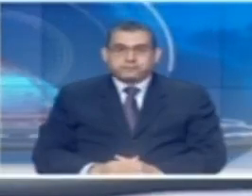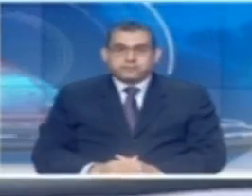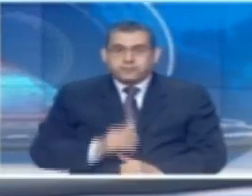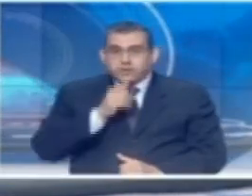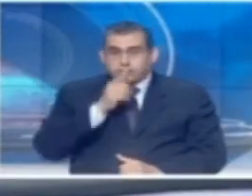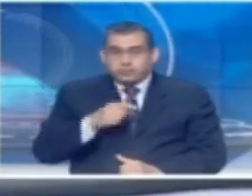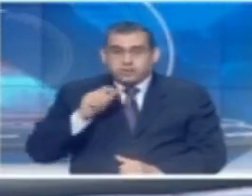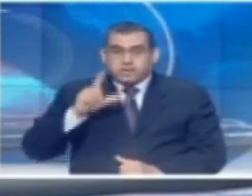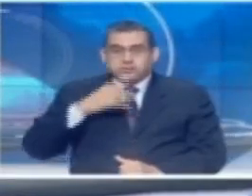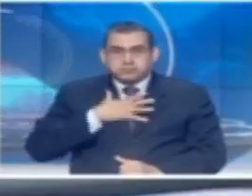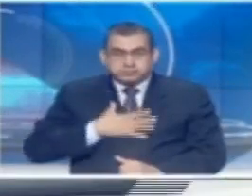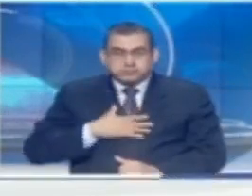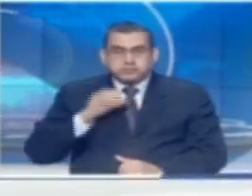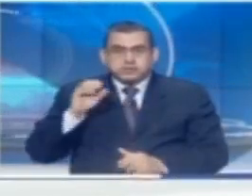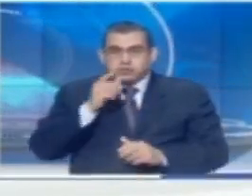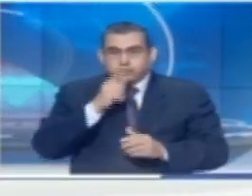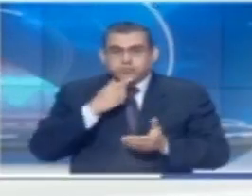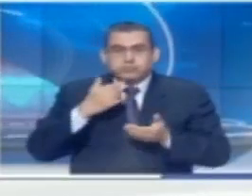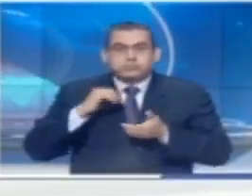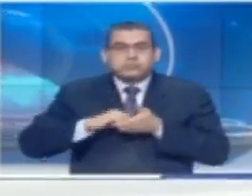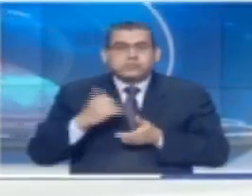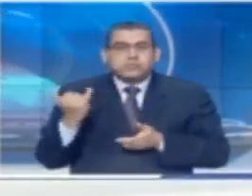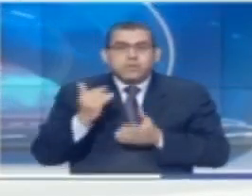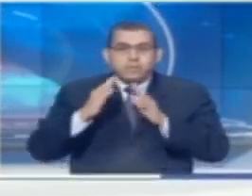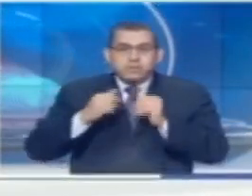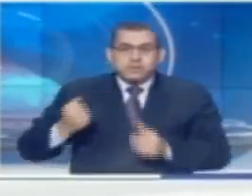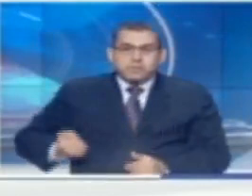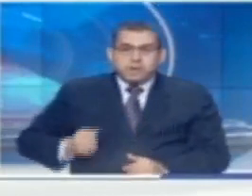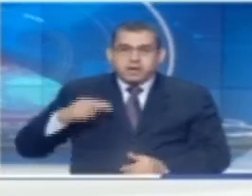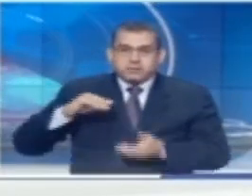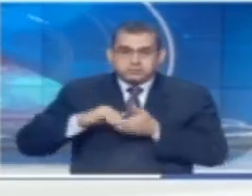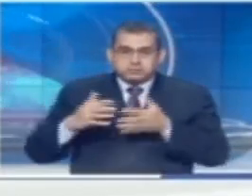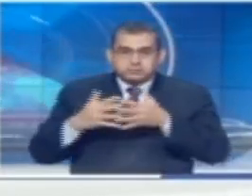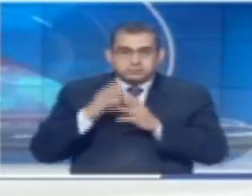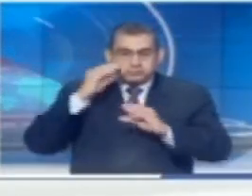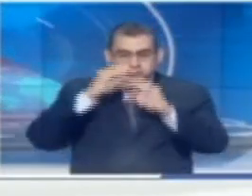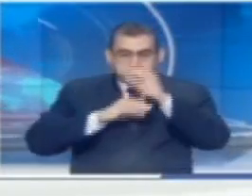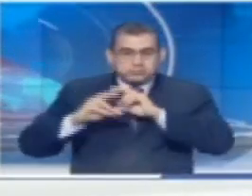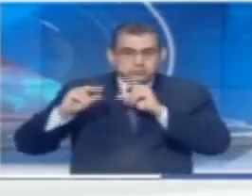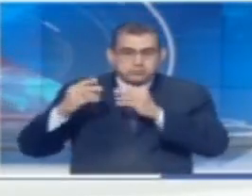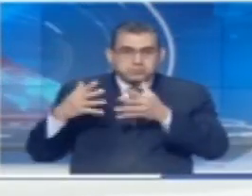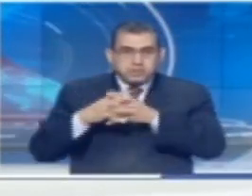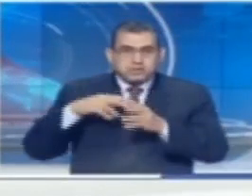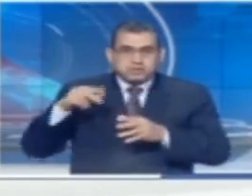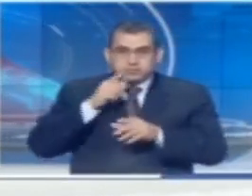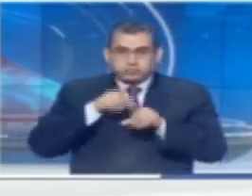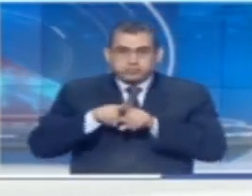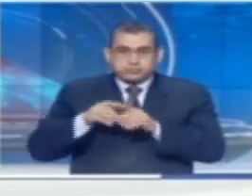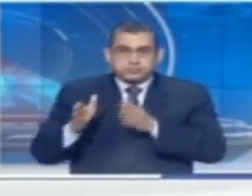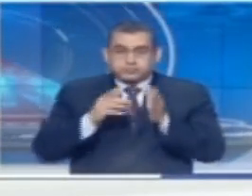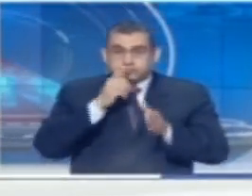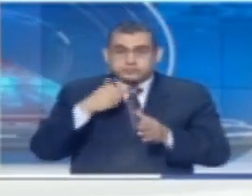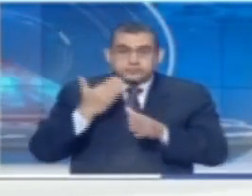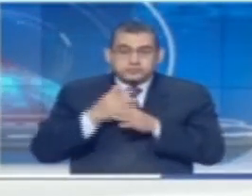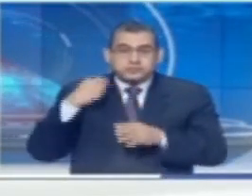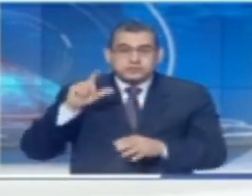أشاد السيد الرئيس عبد الفتاح السيسي بخصوصية العلاقات المصرية البحرينية والتوافق في وجهات النظر والرؤى بين البلدين الشقيقين، جاء ذلك